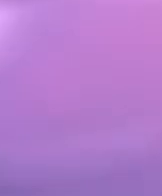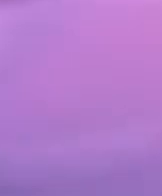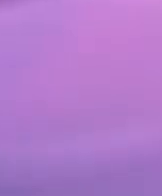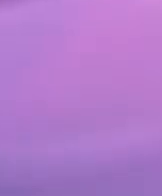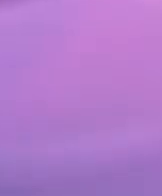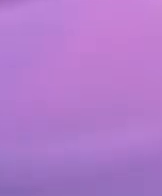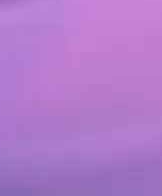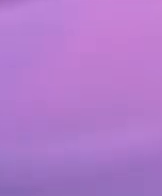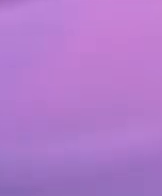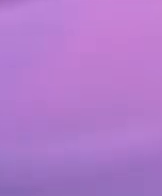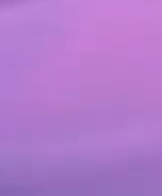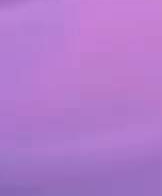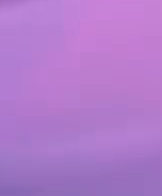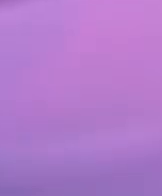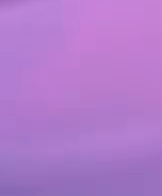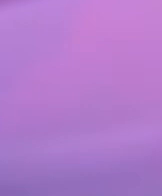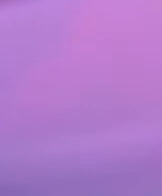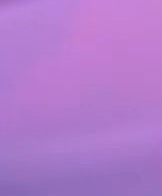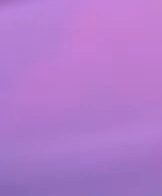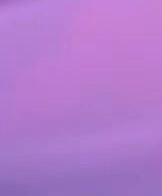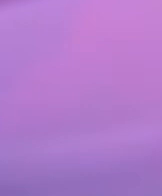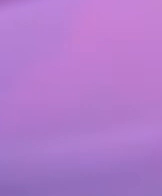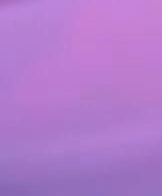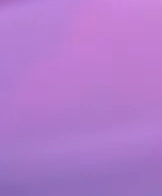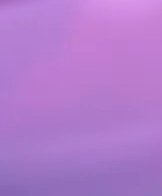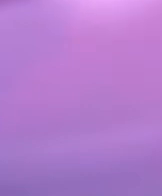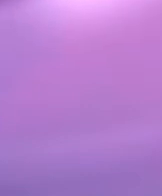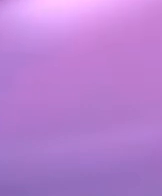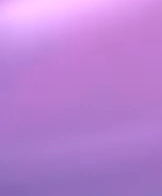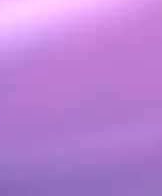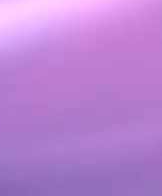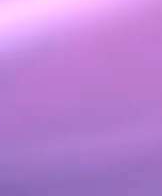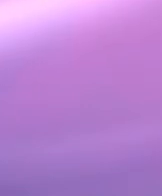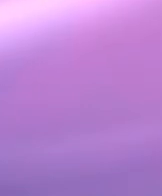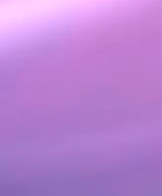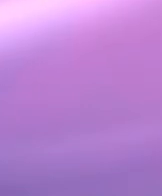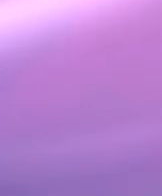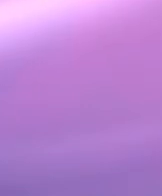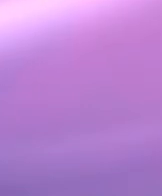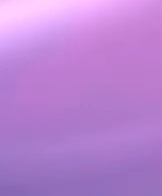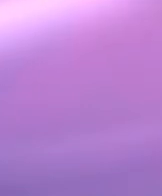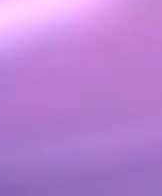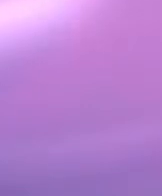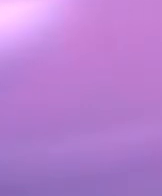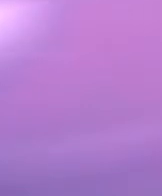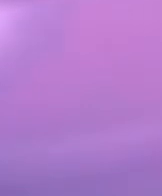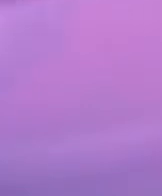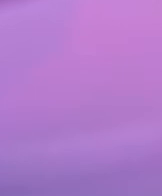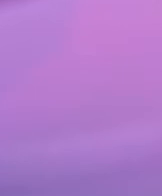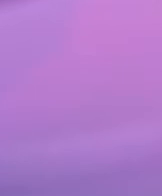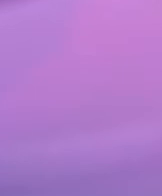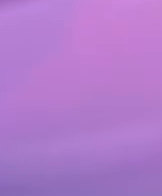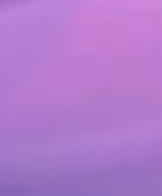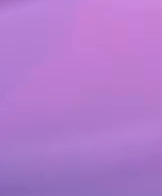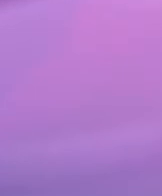านั้นรายการต่อไปนี้เป็นรายการที่มีบริการล่าภาษามือและบริการเสียงบรรยายภาพท่านสามารถเลือกรับฟังเสียง